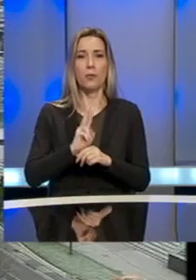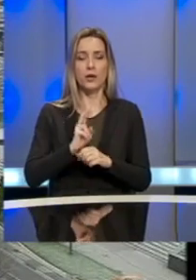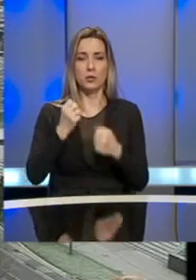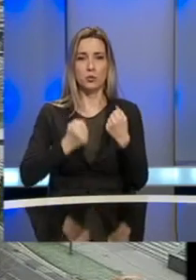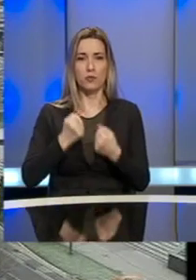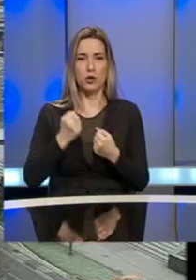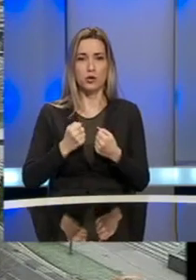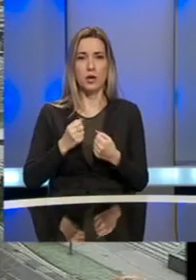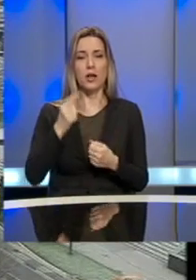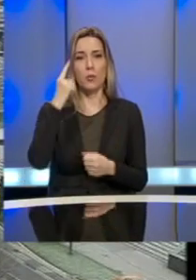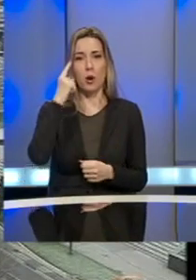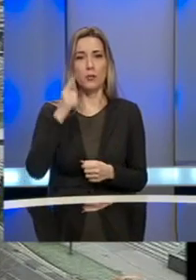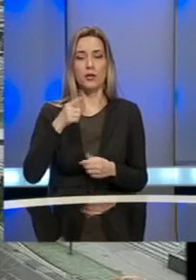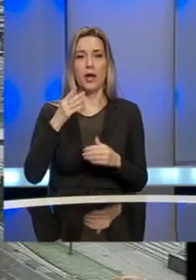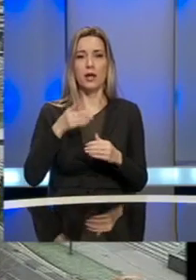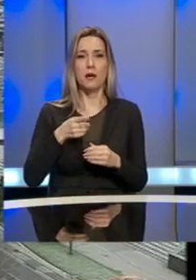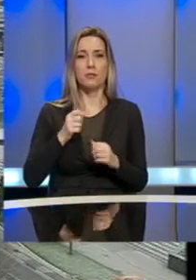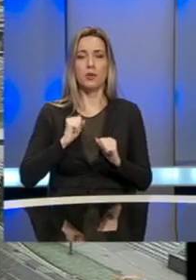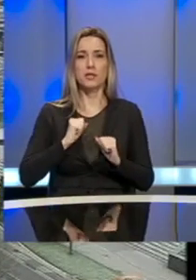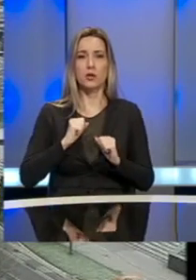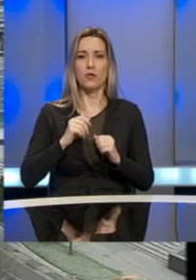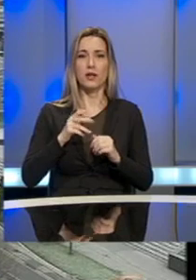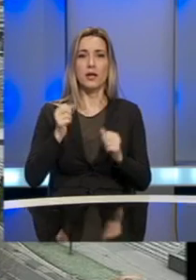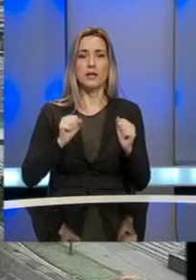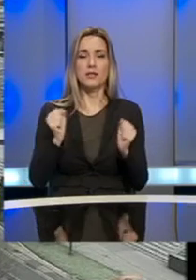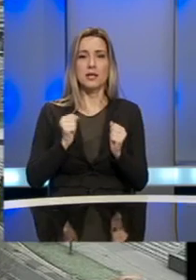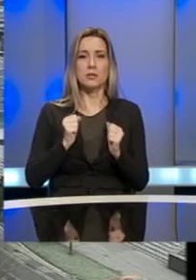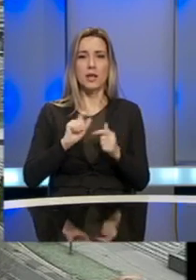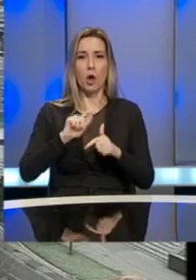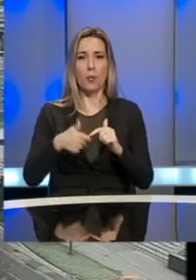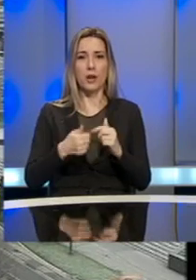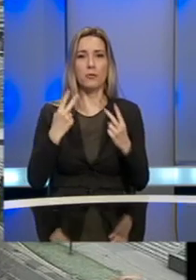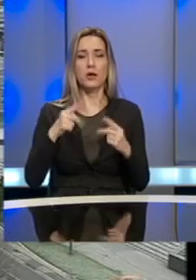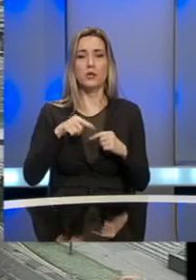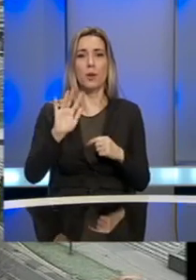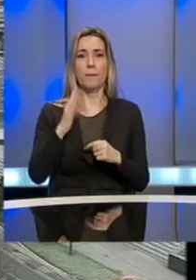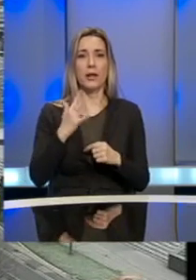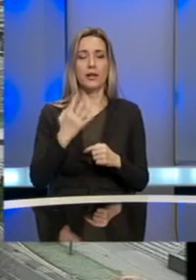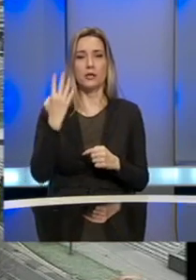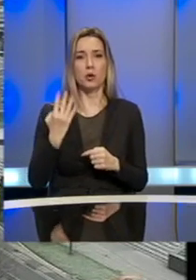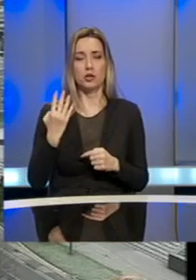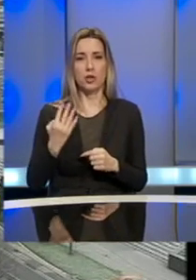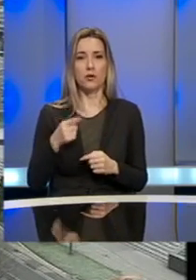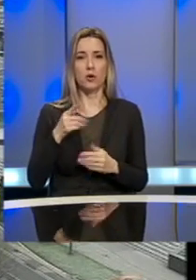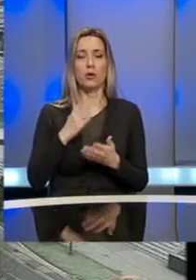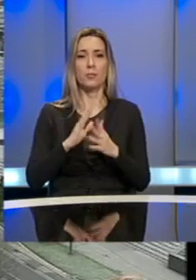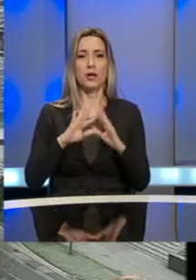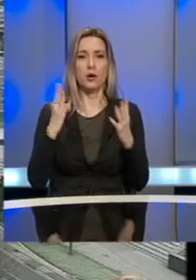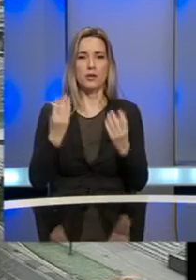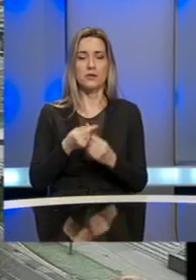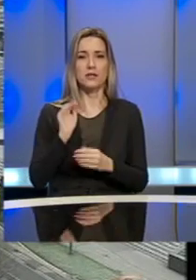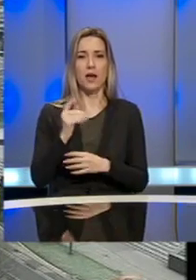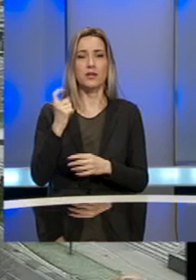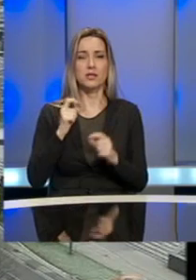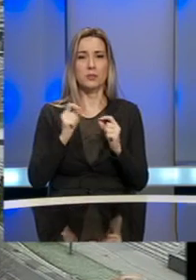vožnju. Napominjemo da je posjedovanje zimske opreme zakonski obavezno do 15.4. To bi bilo sve za ovo javljanje